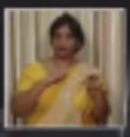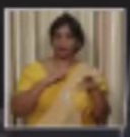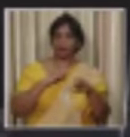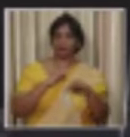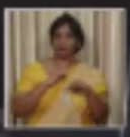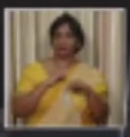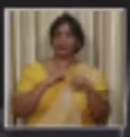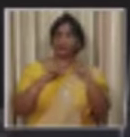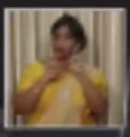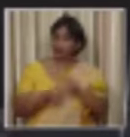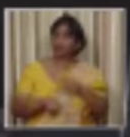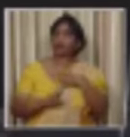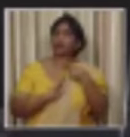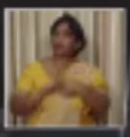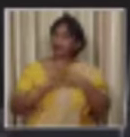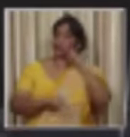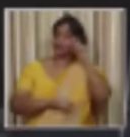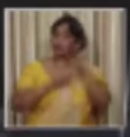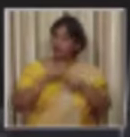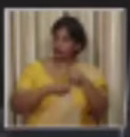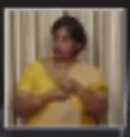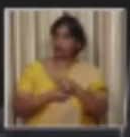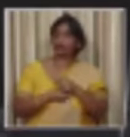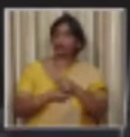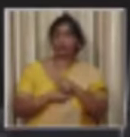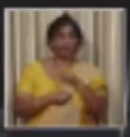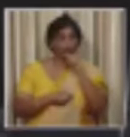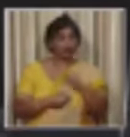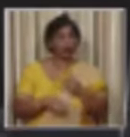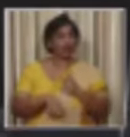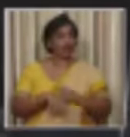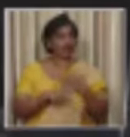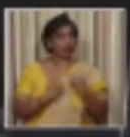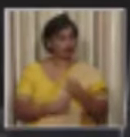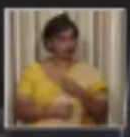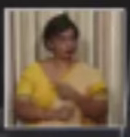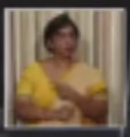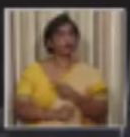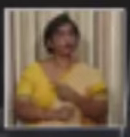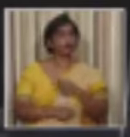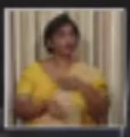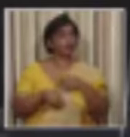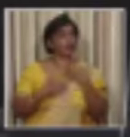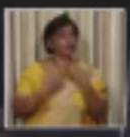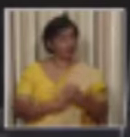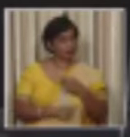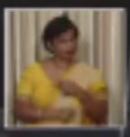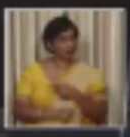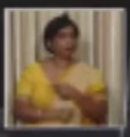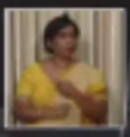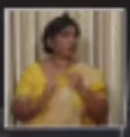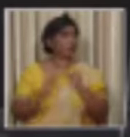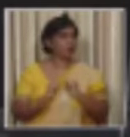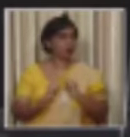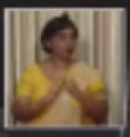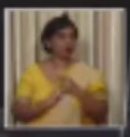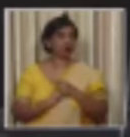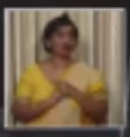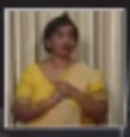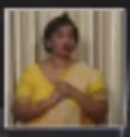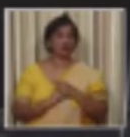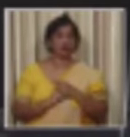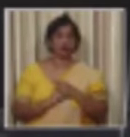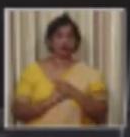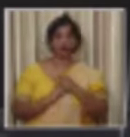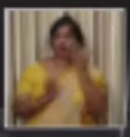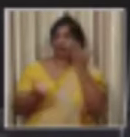කර දෙන්නේ. ඒ නිසා මේ රටේ මිනිස්සුන්ට තියෙනව අවස්ථාවක්. ඒ අවස්ථාව මොකද්ද?